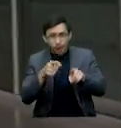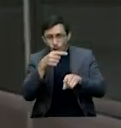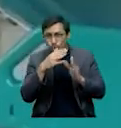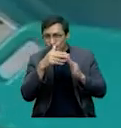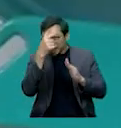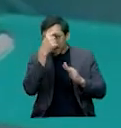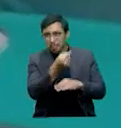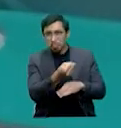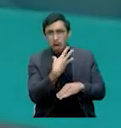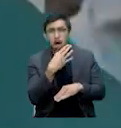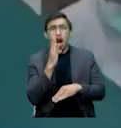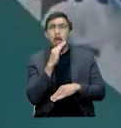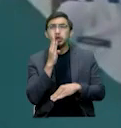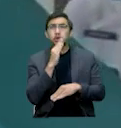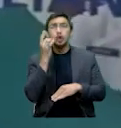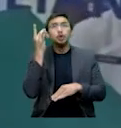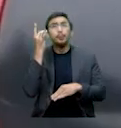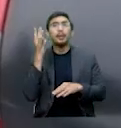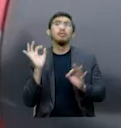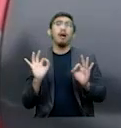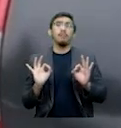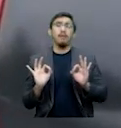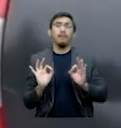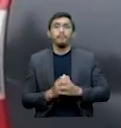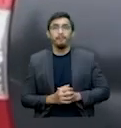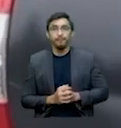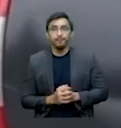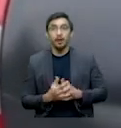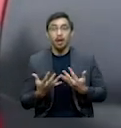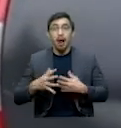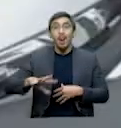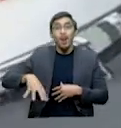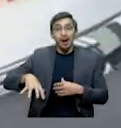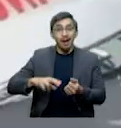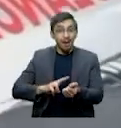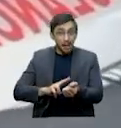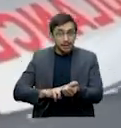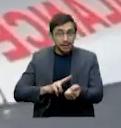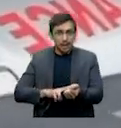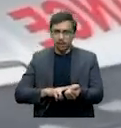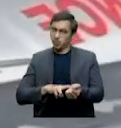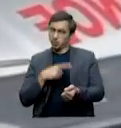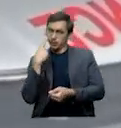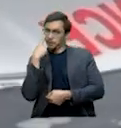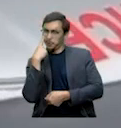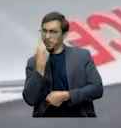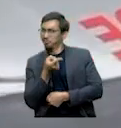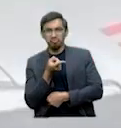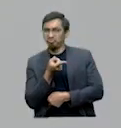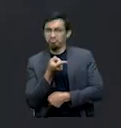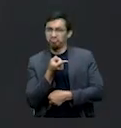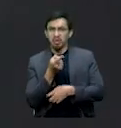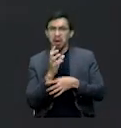dengan alasan tidak ada sopir ambulans. Keluarga pasien pun menuding pihak rumah sakit menyembunyikan ambulans di dalam